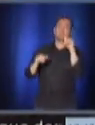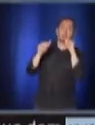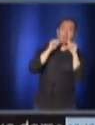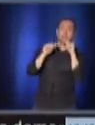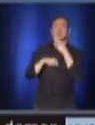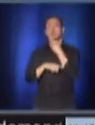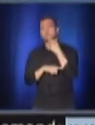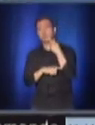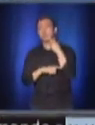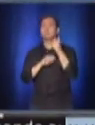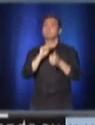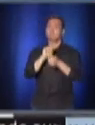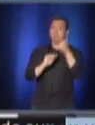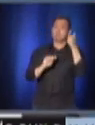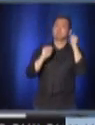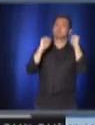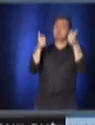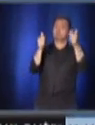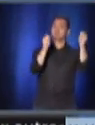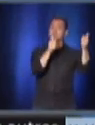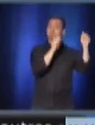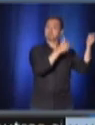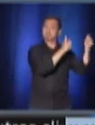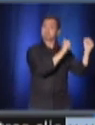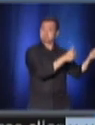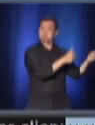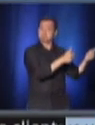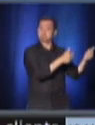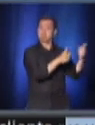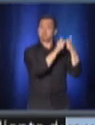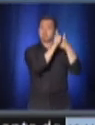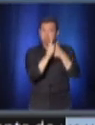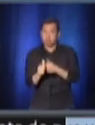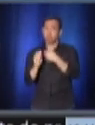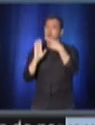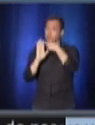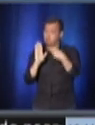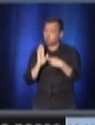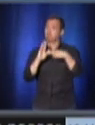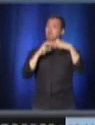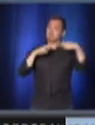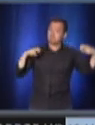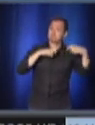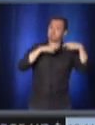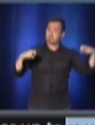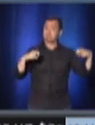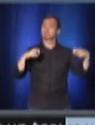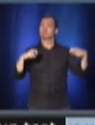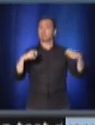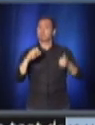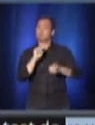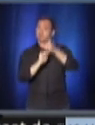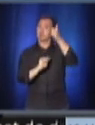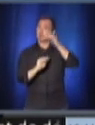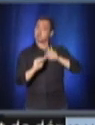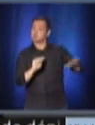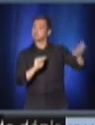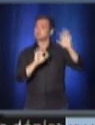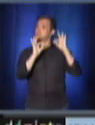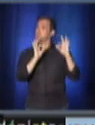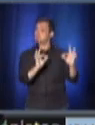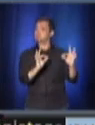des restaurants, par exemple, ont appliqué les consignes pertinentes.